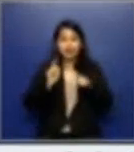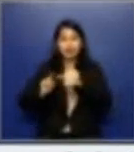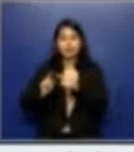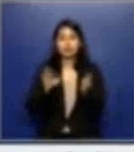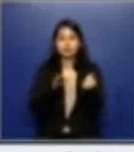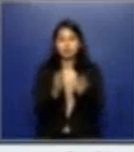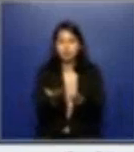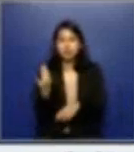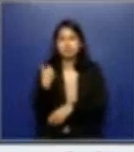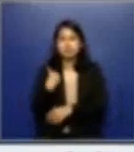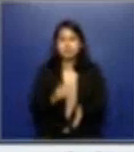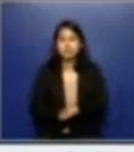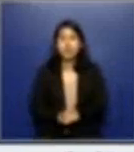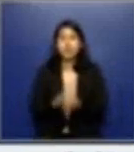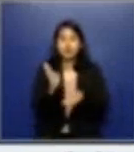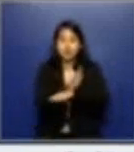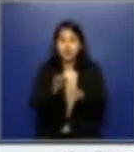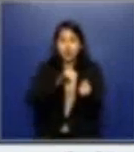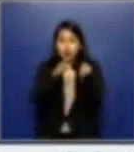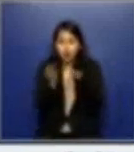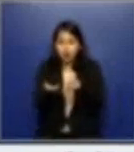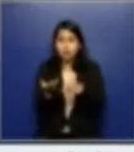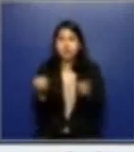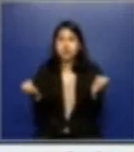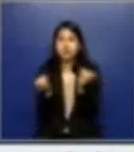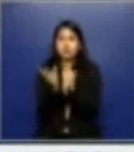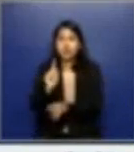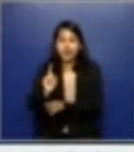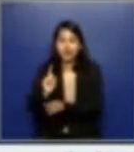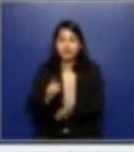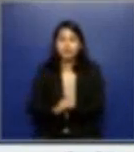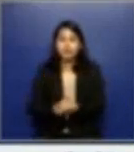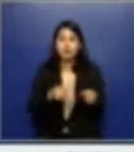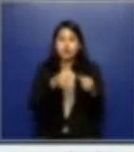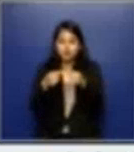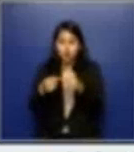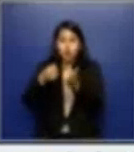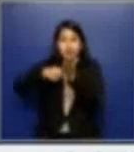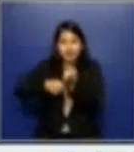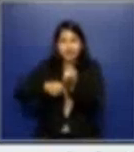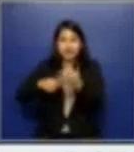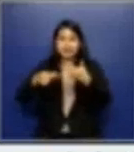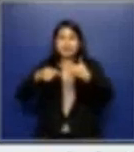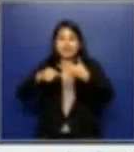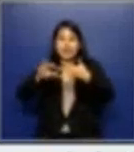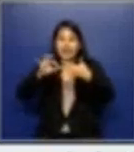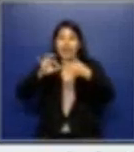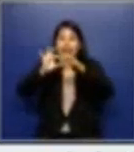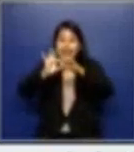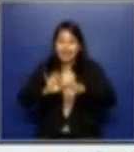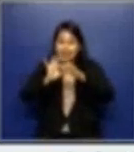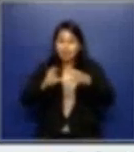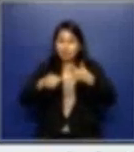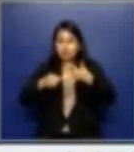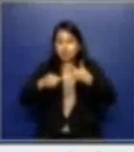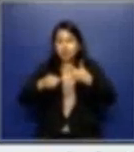ถวเจ๊งกันพอธุรกิจเจ๊งลงมาลายปั๊บมันจะส่งทอดไปอะไรครับไปสู่หนี้ตัวที่ ที่4คือหนี้เสียใน